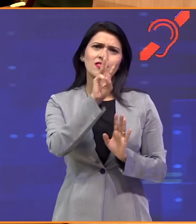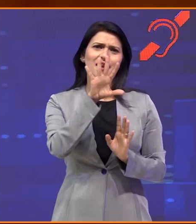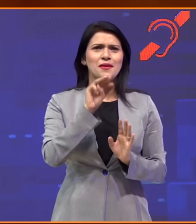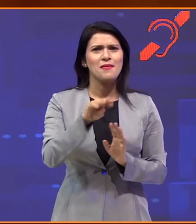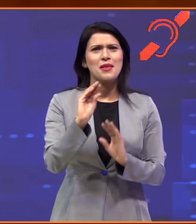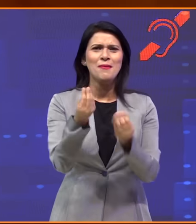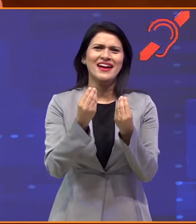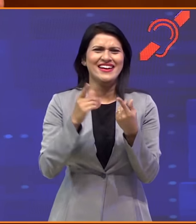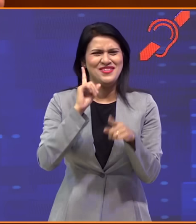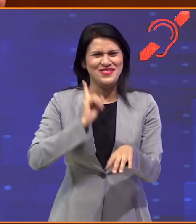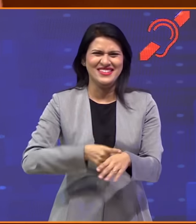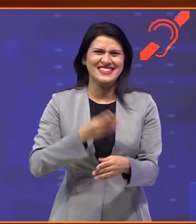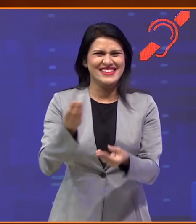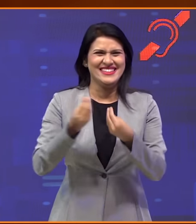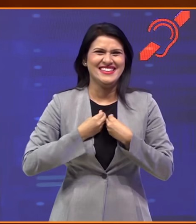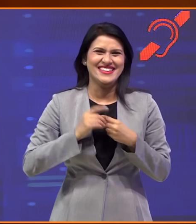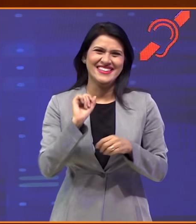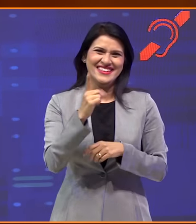दीजिए